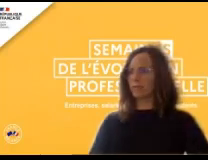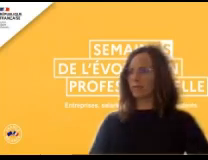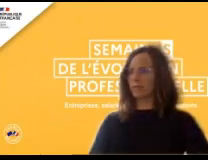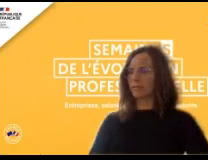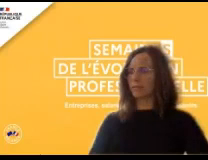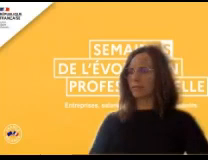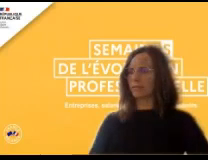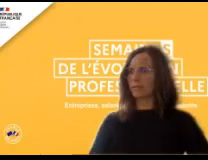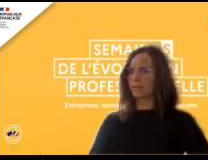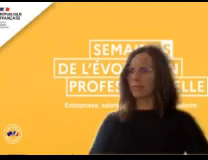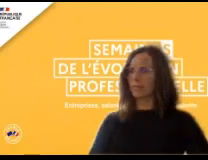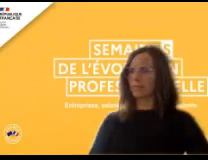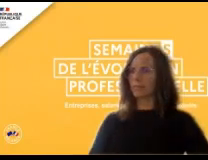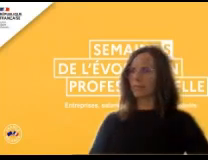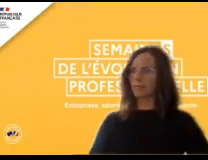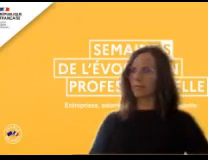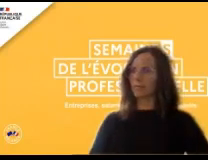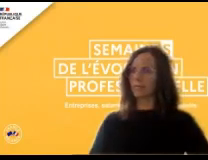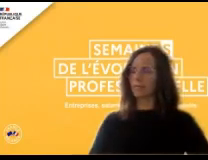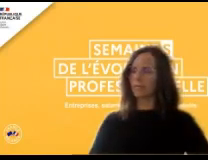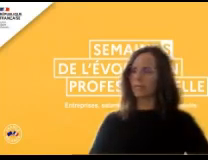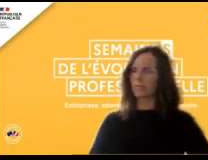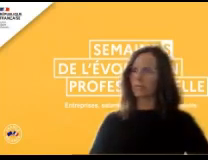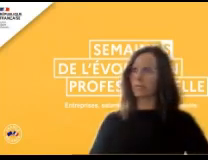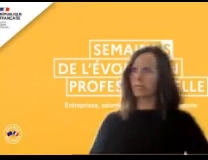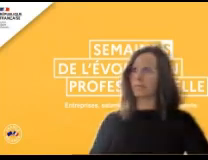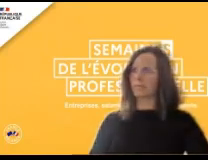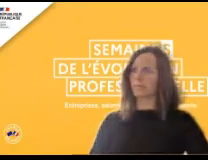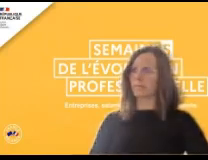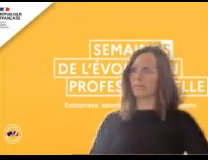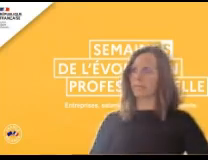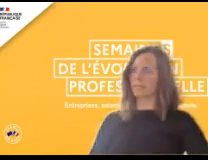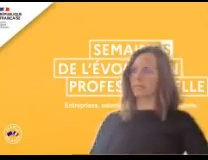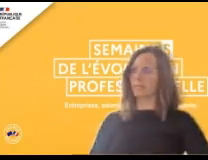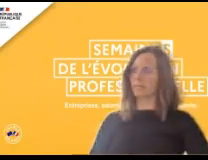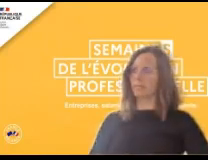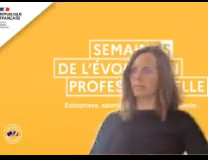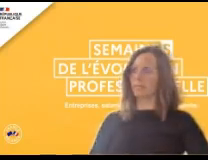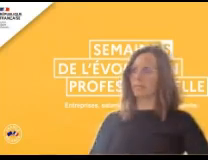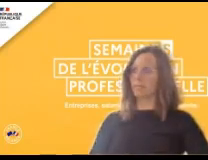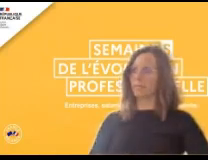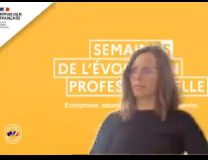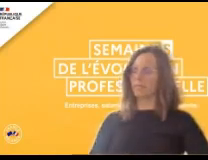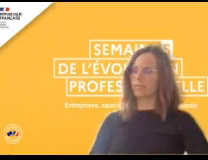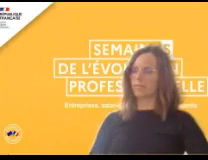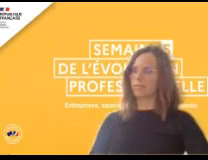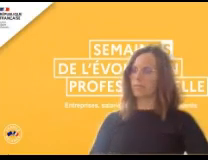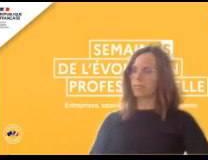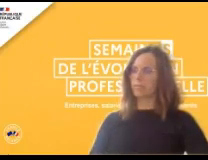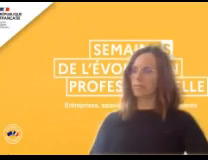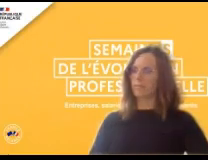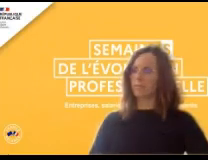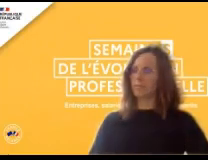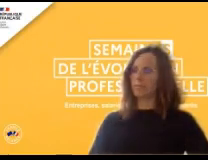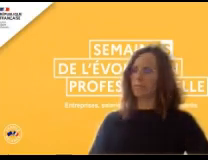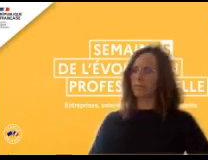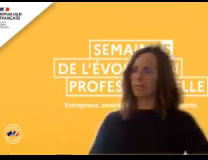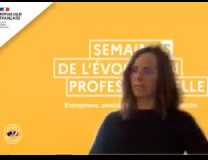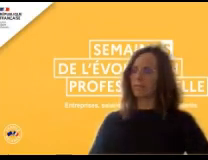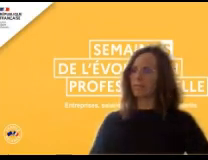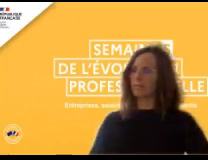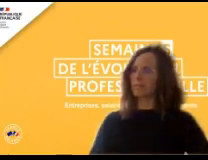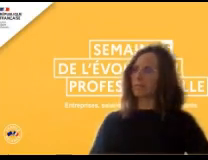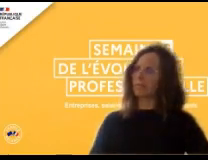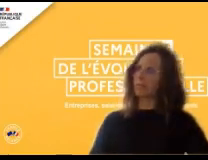un dispositif individuel auquel on peut associer un congé de formation individuelle. Sur